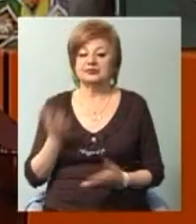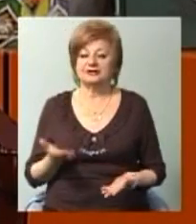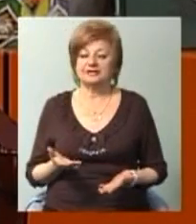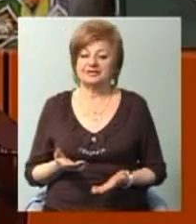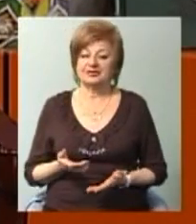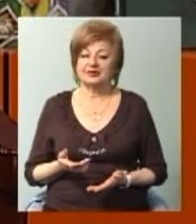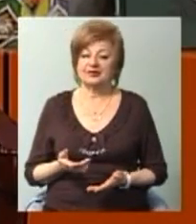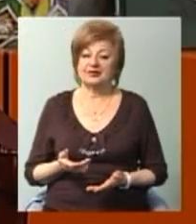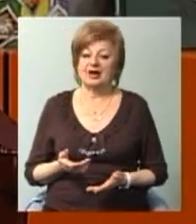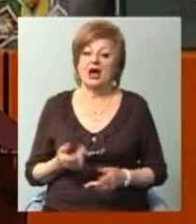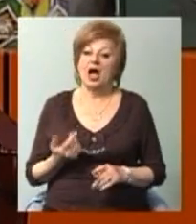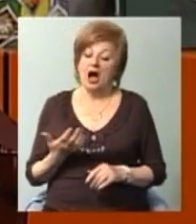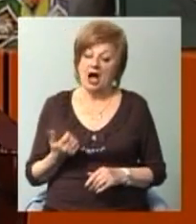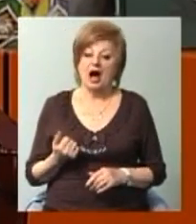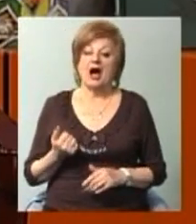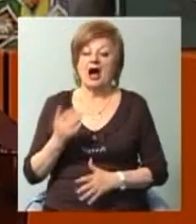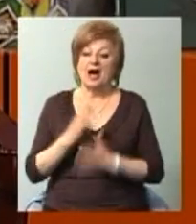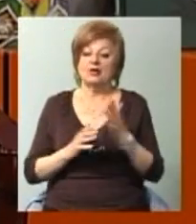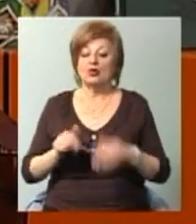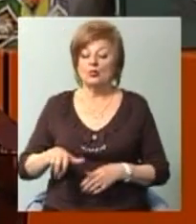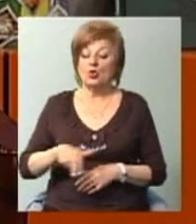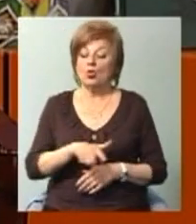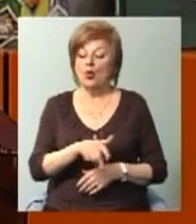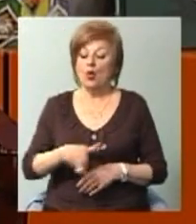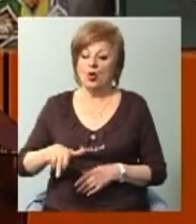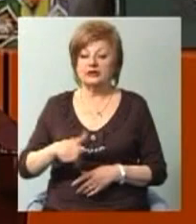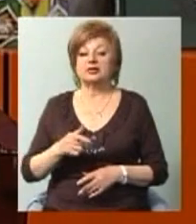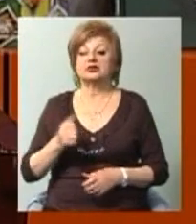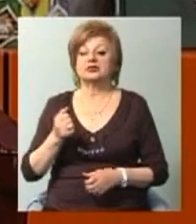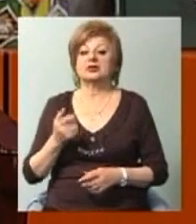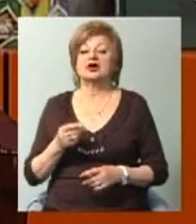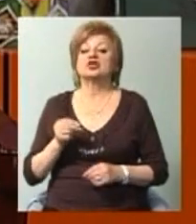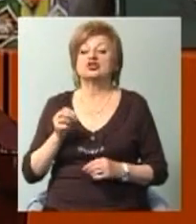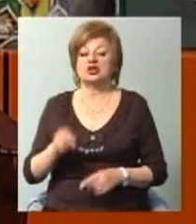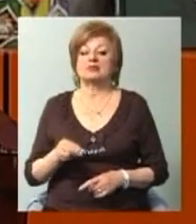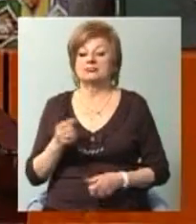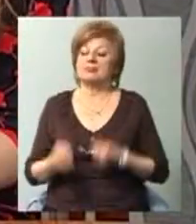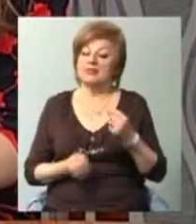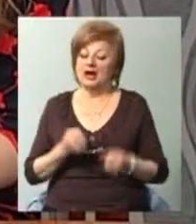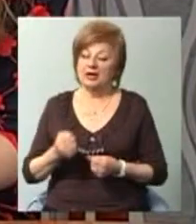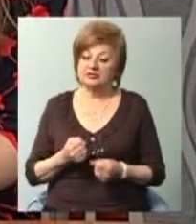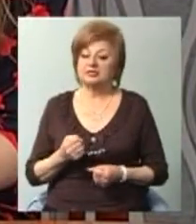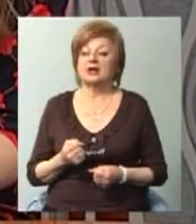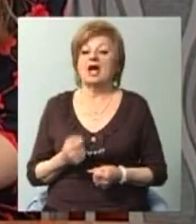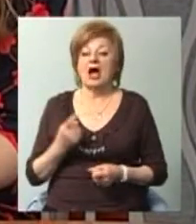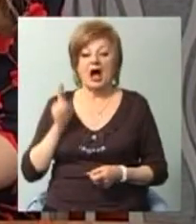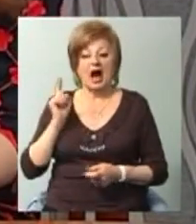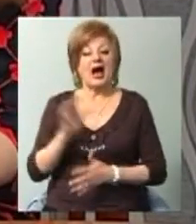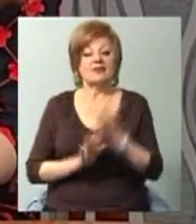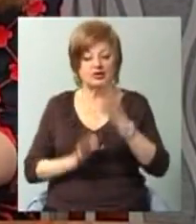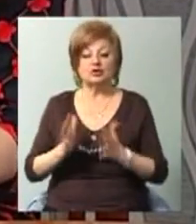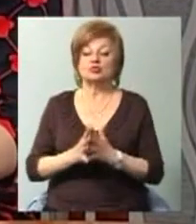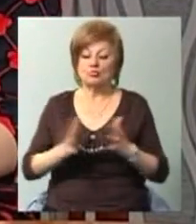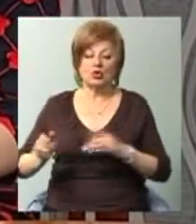Спить? Ні. Вона більше ходить, бігає, чим спить. Так, якщо це дика кішка, то вона